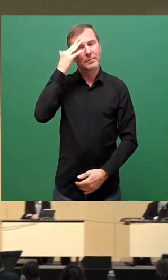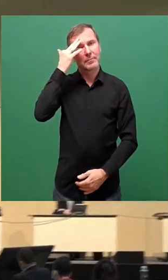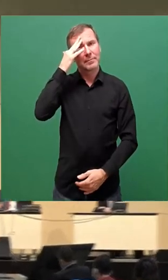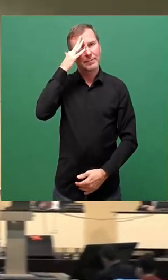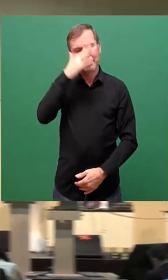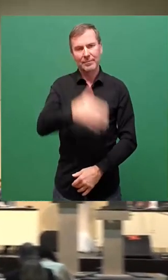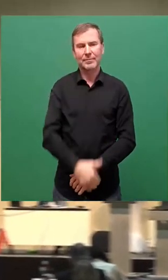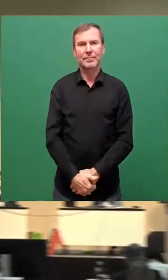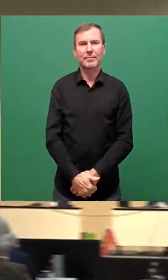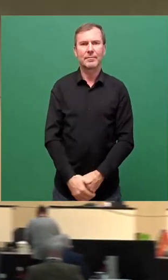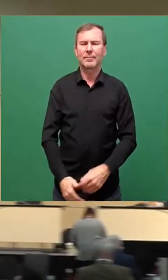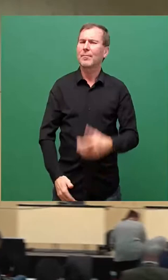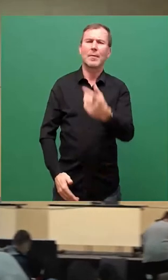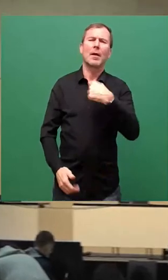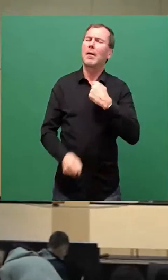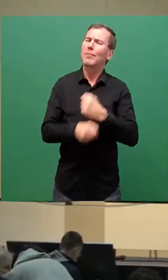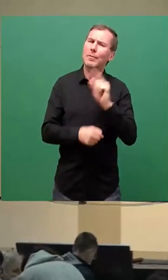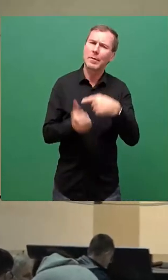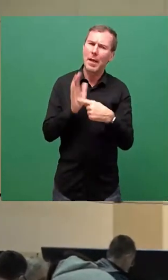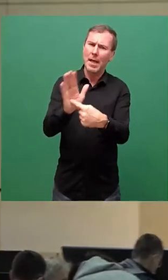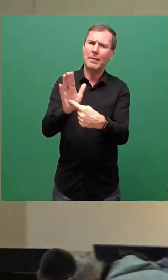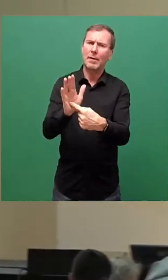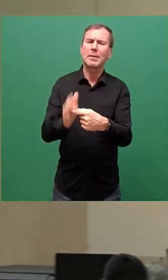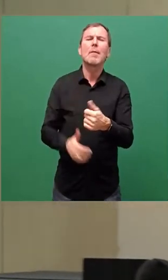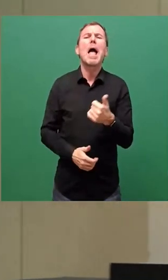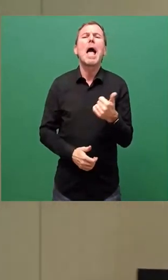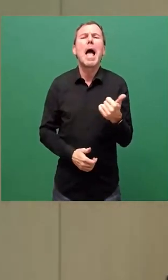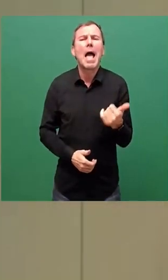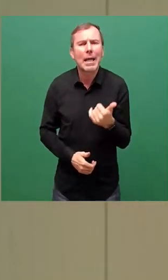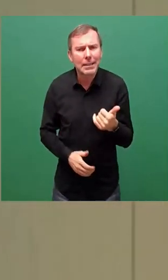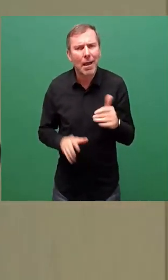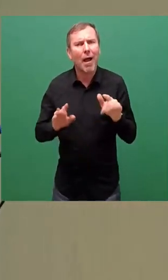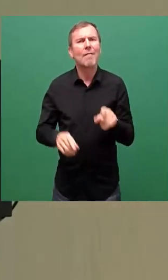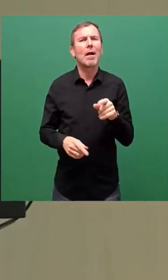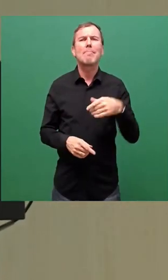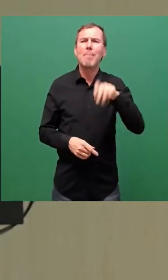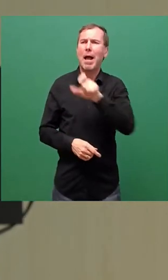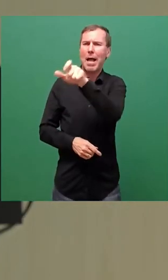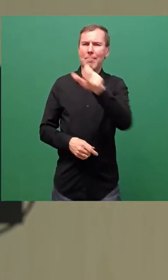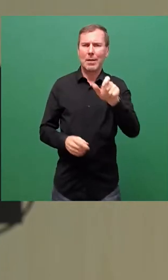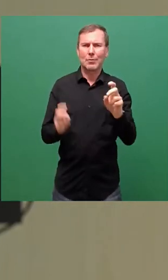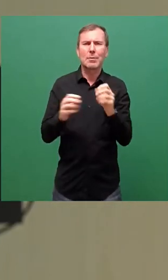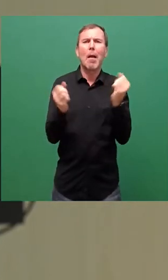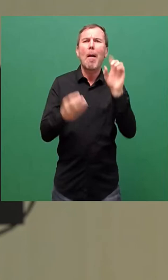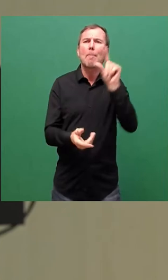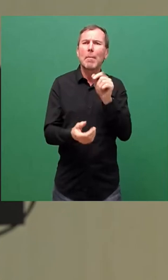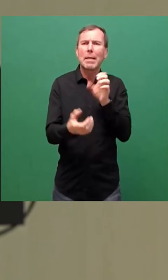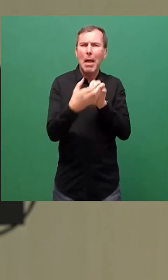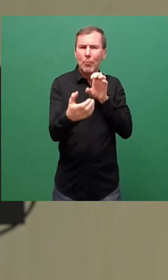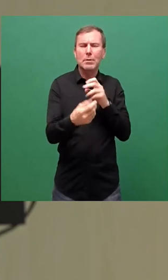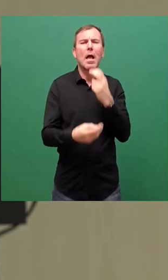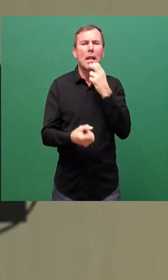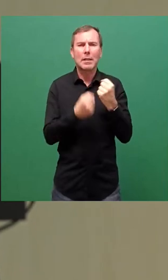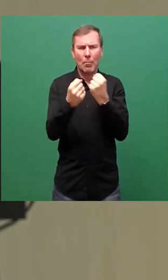Da kann man nur wieder darauf hinweisen. Im Idealfall sind es mehrere Personen in einem Minibus. Elektromobilität, da